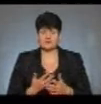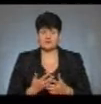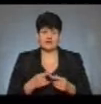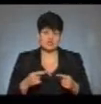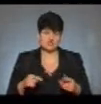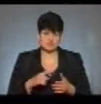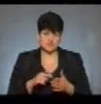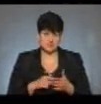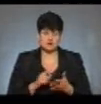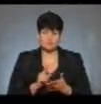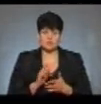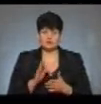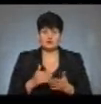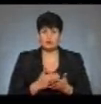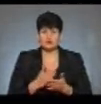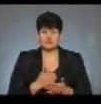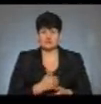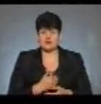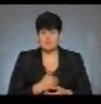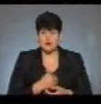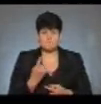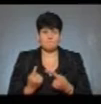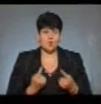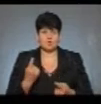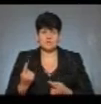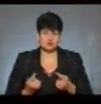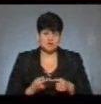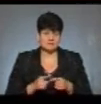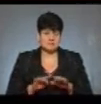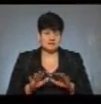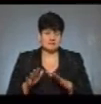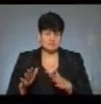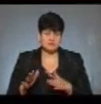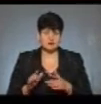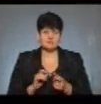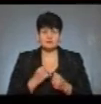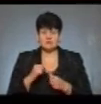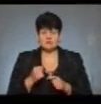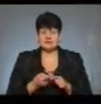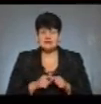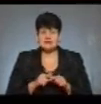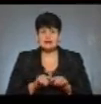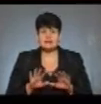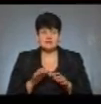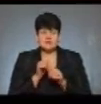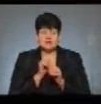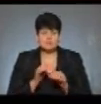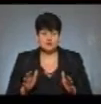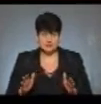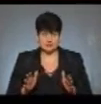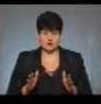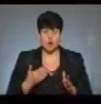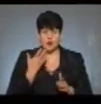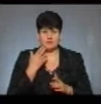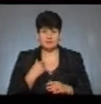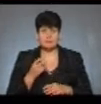інше питання. Повинна бути політична воля, тому що по-одиничному таких випадках побороти це явище неможливо. Тому що, коли б ми зайшли,